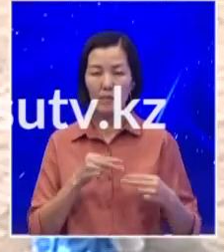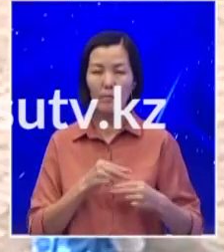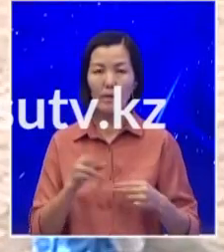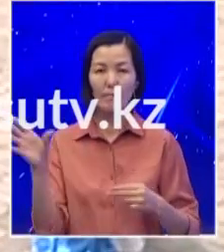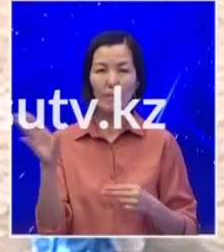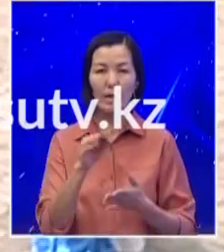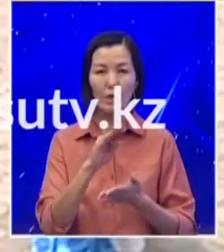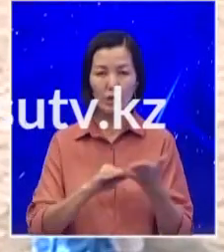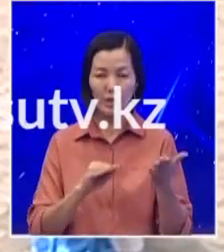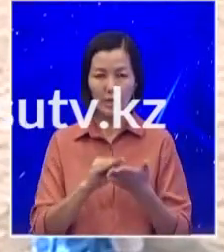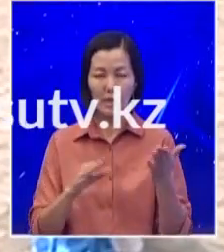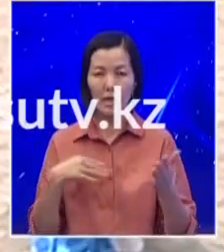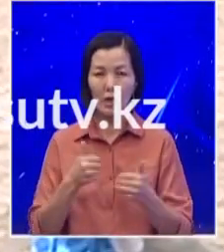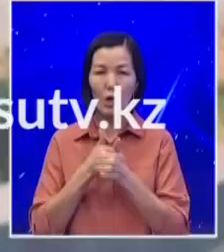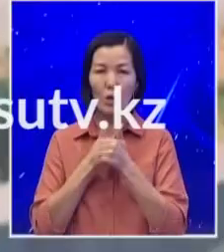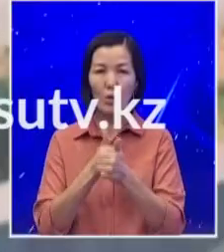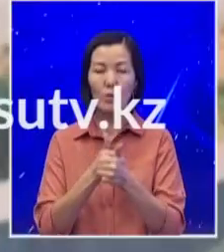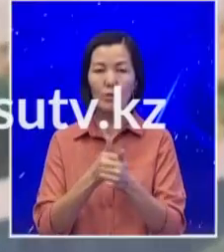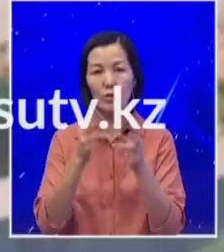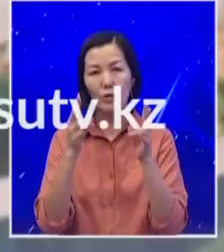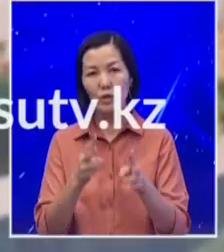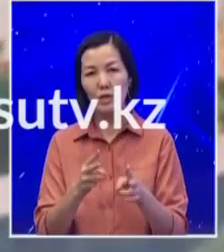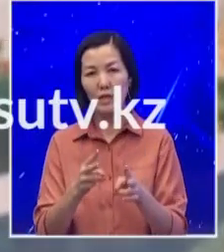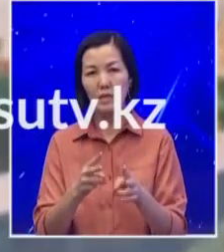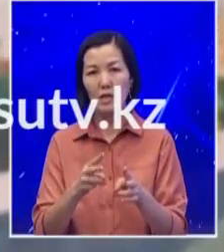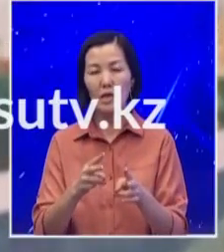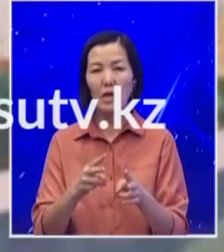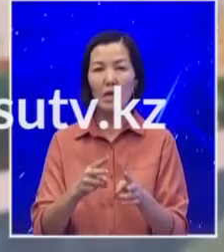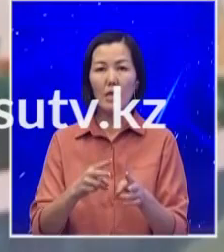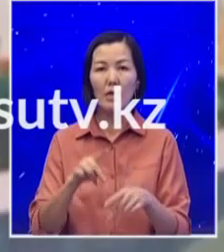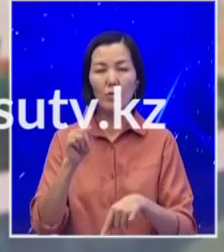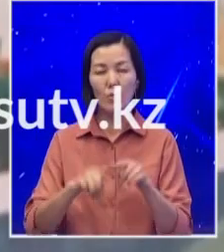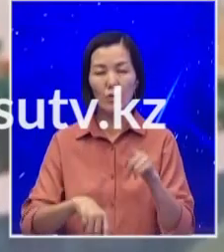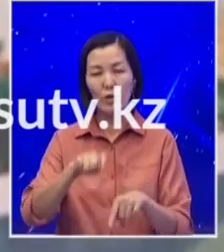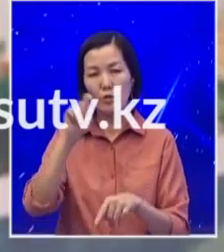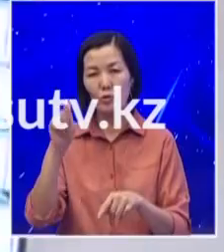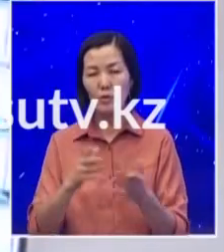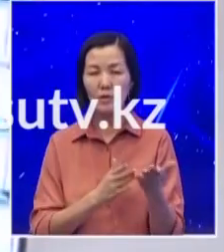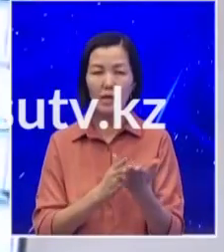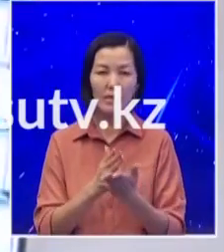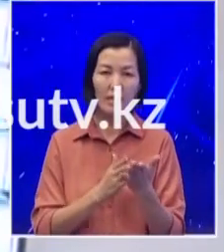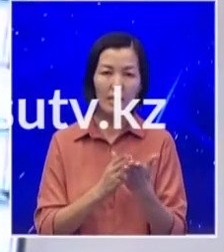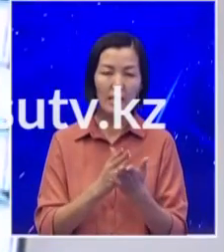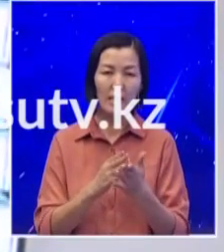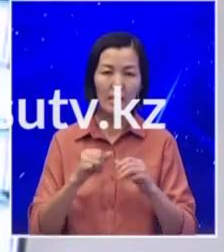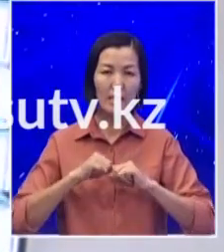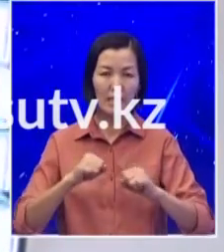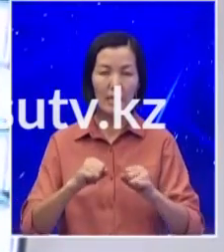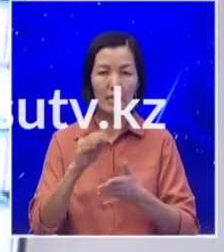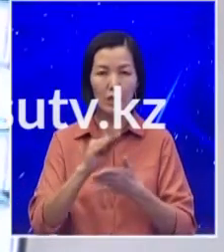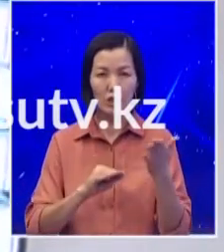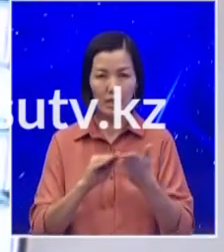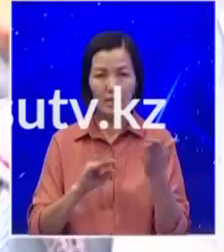баяндалған. Сондай қуғын сүргін құрбандары мен отан соғысы, ауған соғыс ардагерлерінің де ерлік жолдары ұмыт қалмаған.